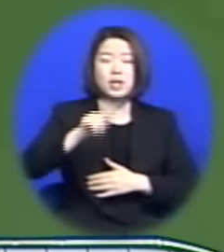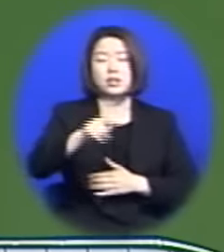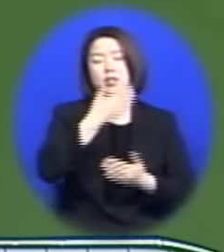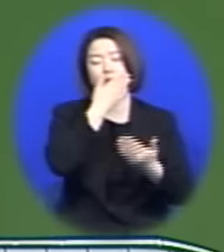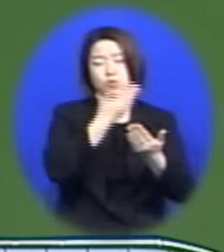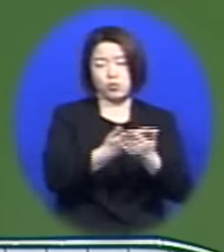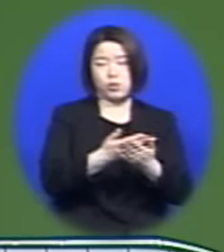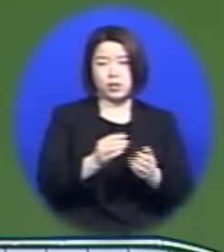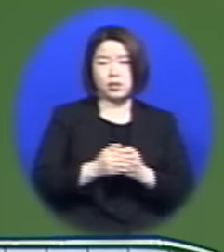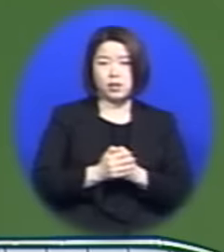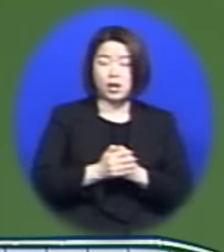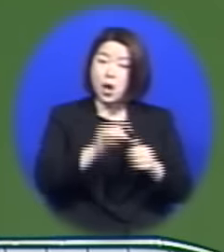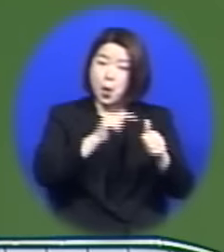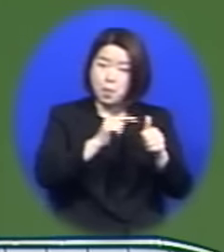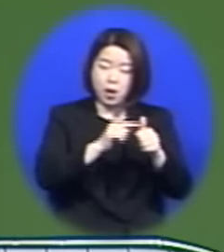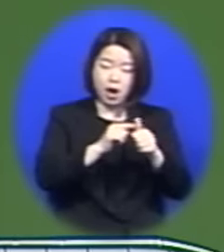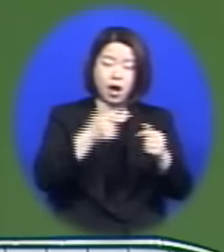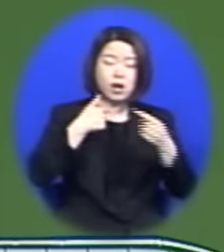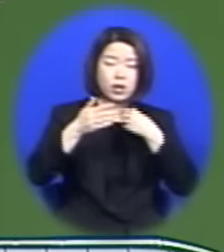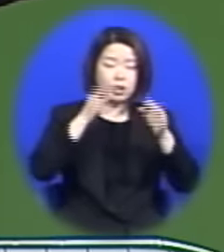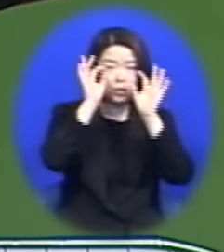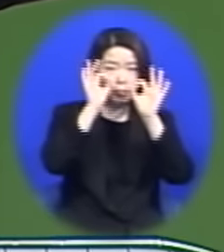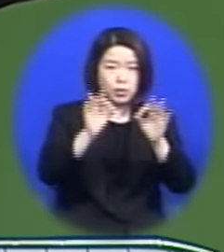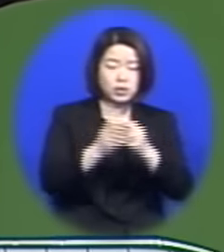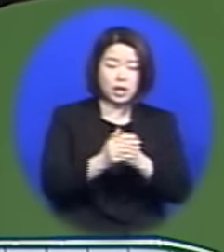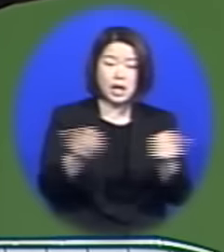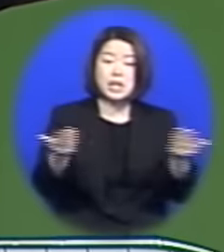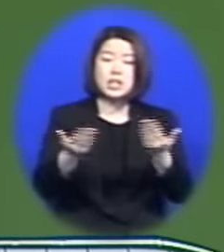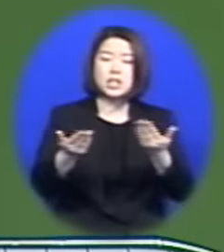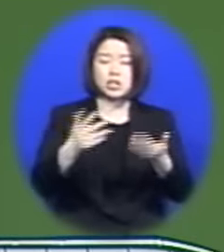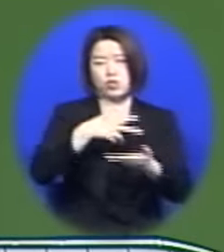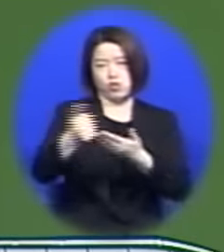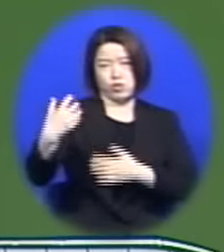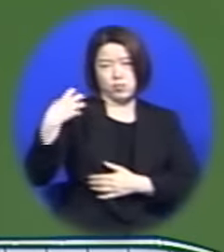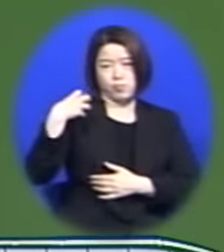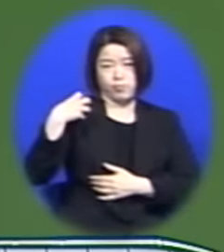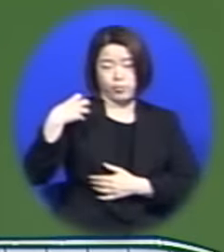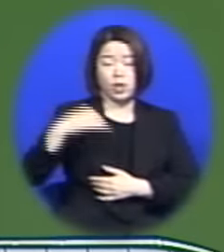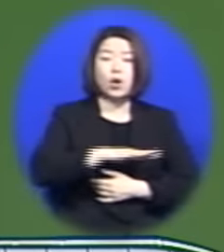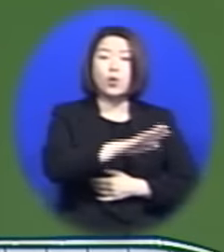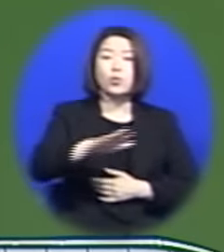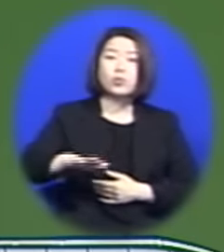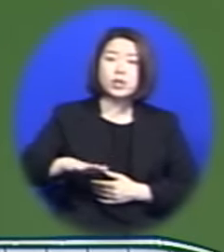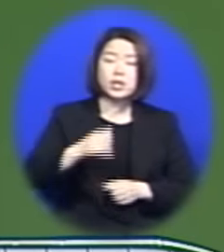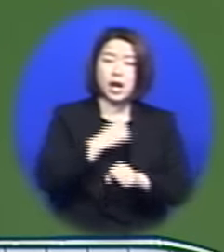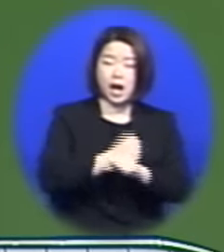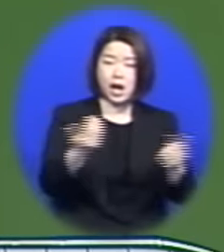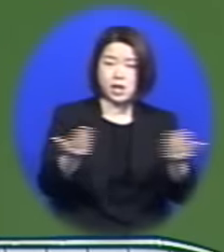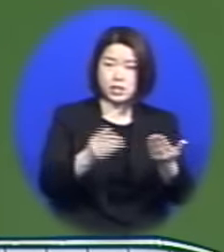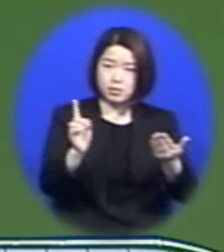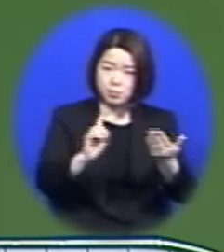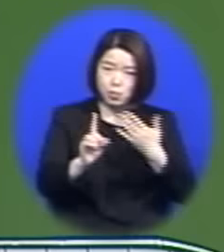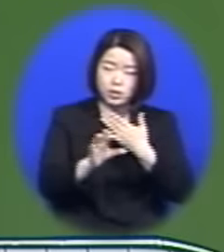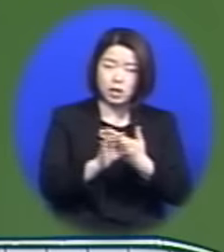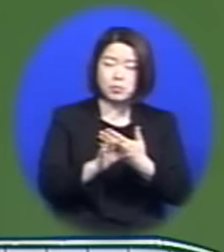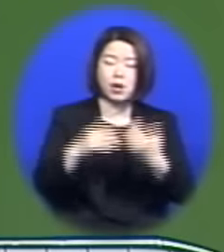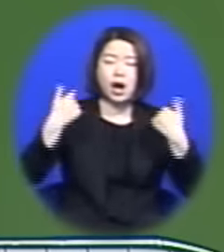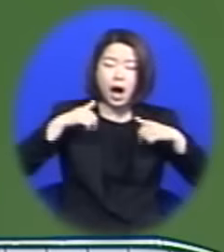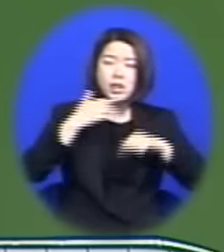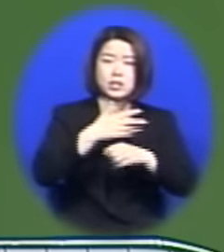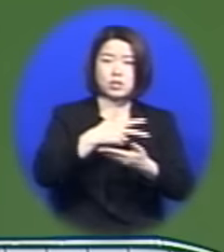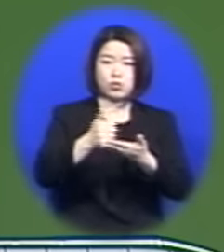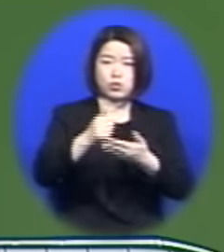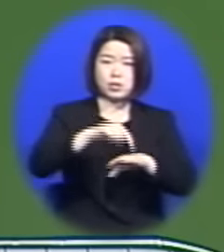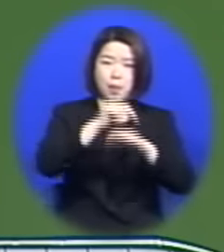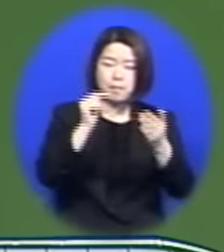경험해 보니까 사역은 주님이 하시는 겁니다 우리가 할 일은 항상 주님의 마음을 품고